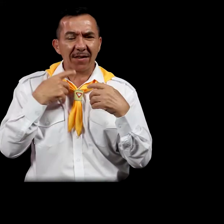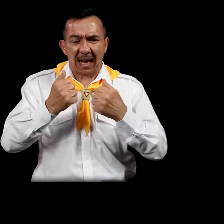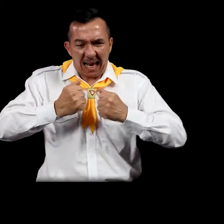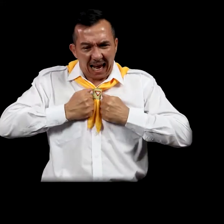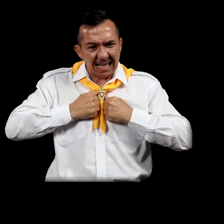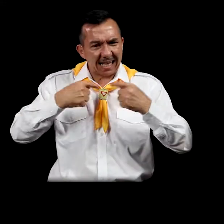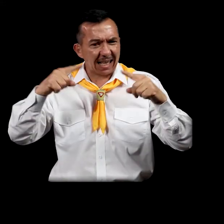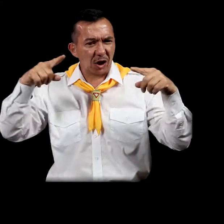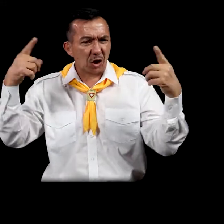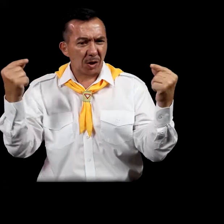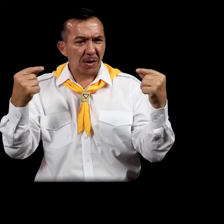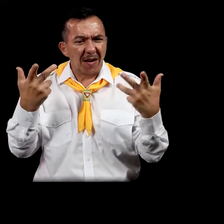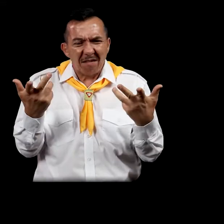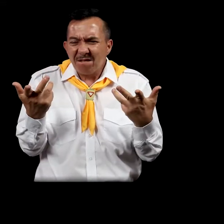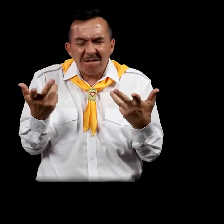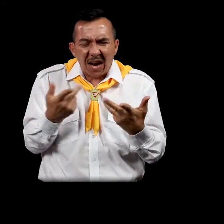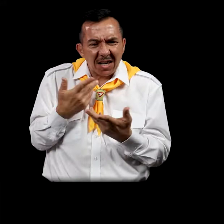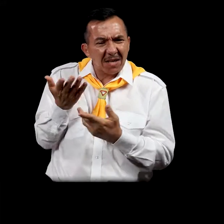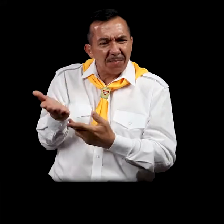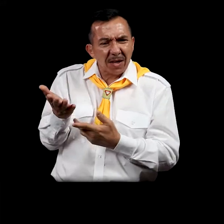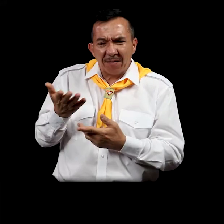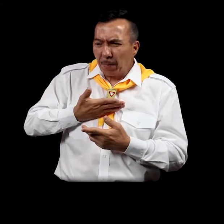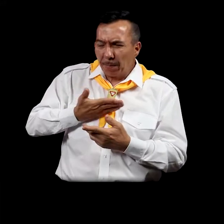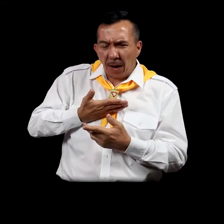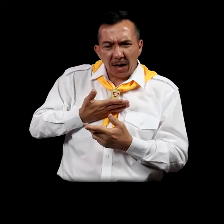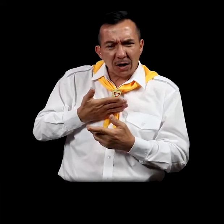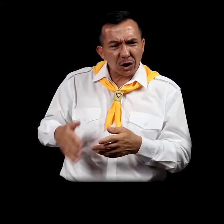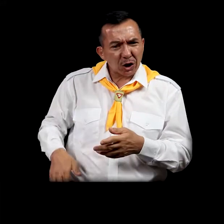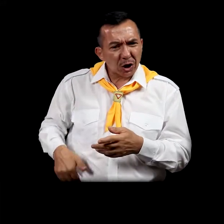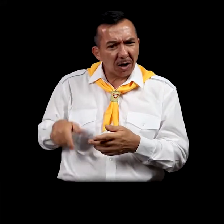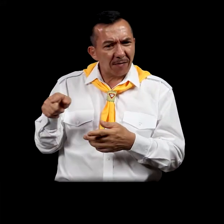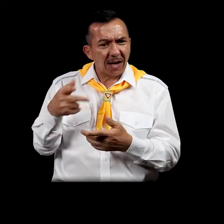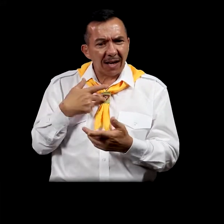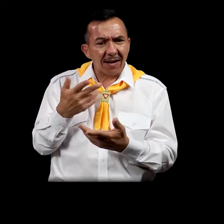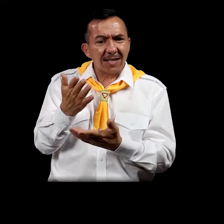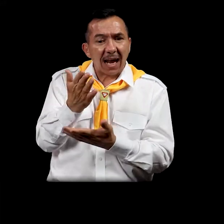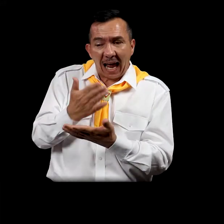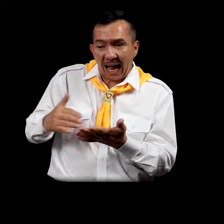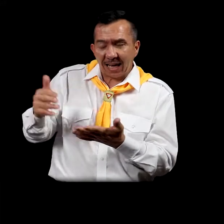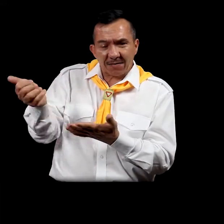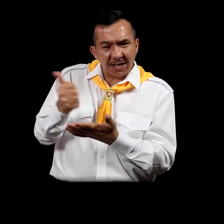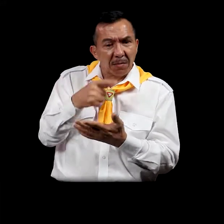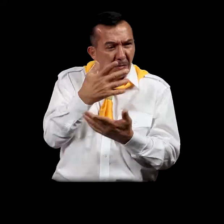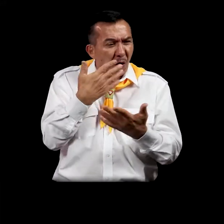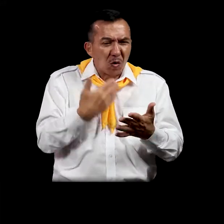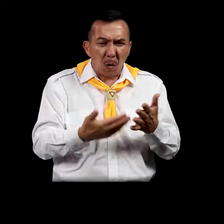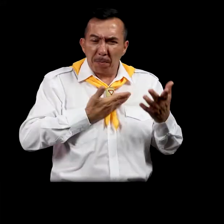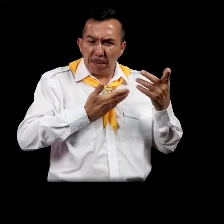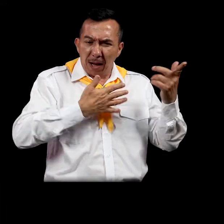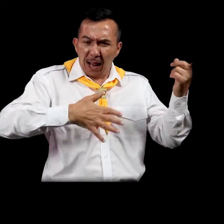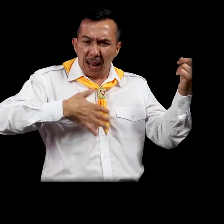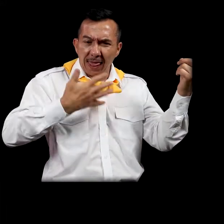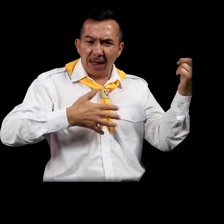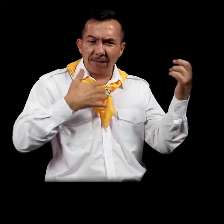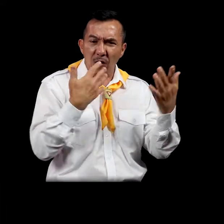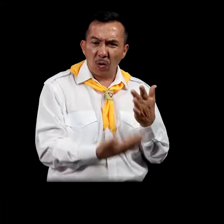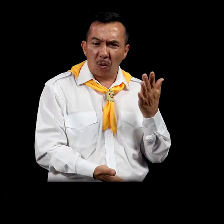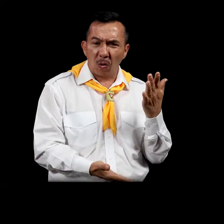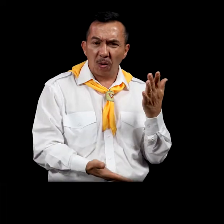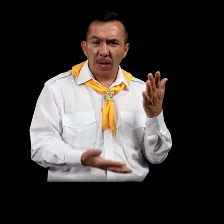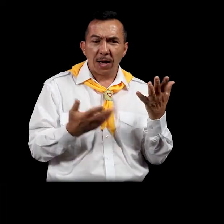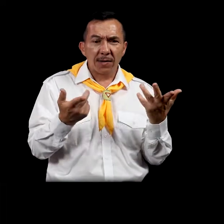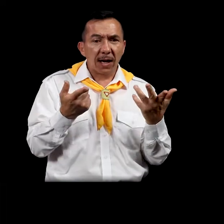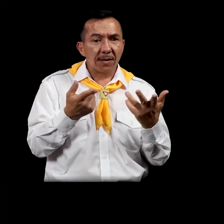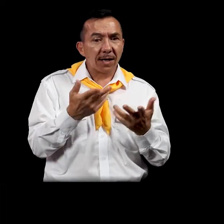doen. Wat het die seun vra sy vader vir sy erfdeel terwyl sy vader nog lewe? Dit is om te sê,